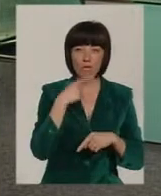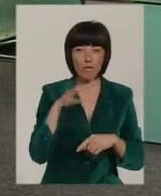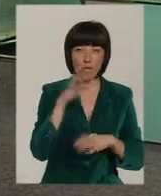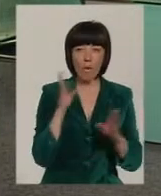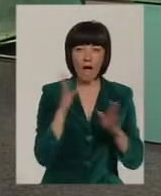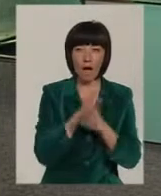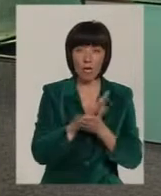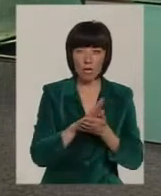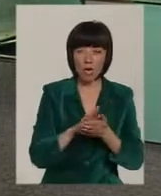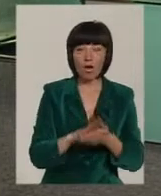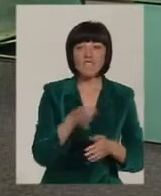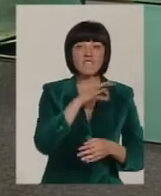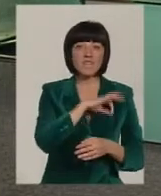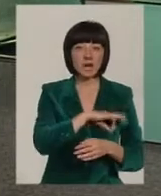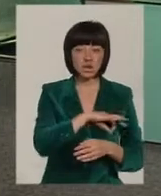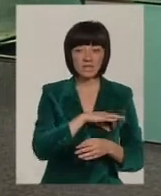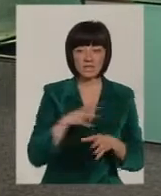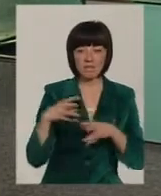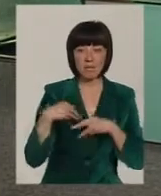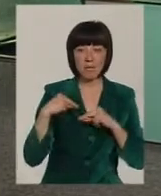намагаємося використати то Східне партнерство, яке